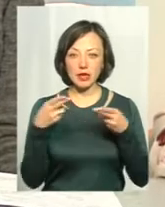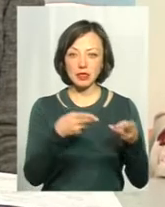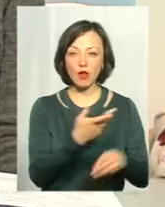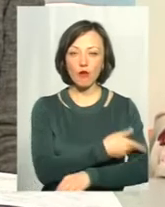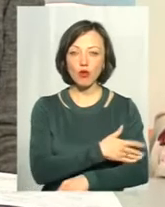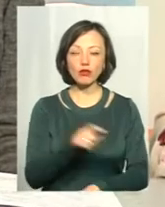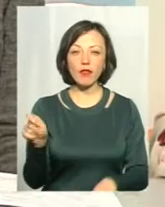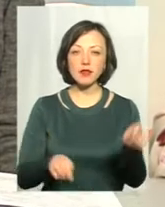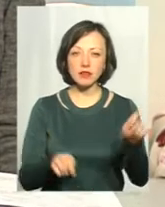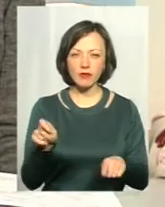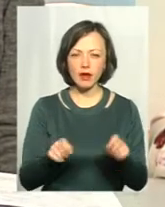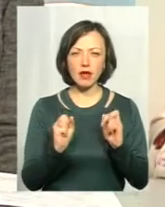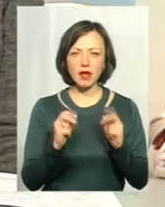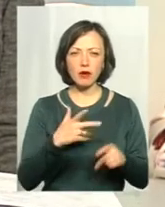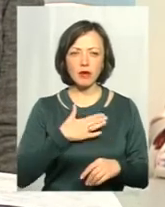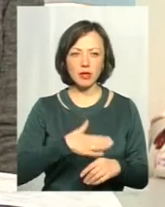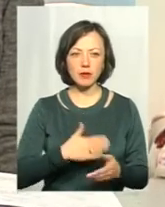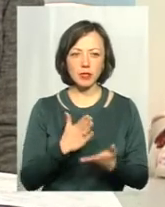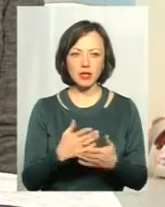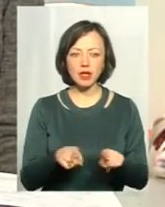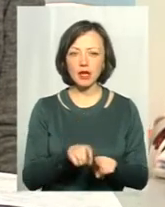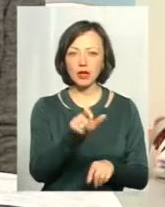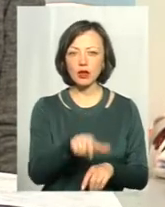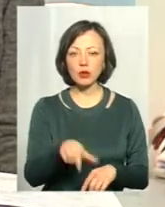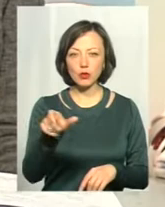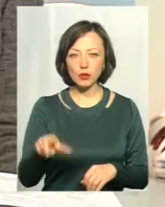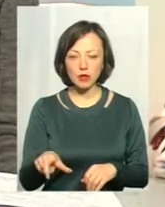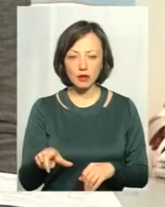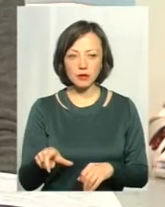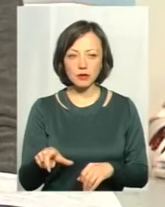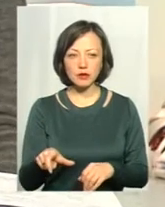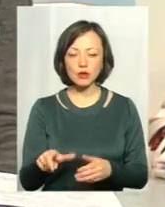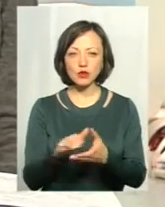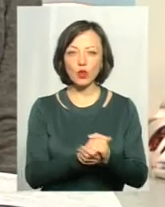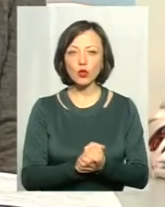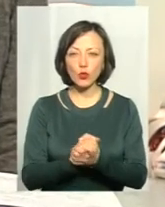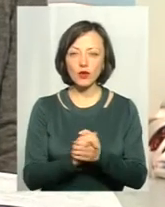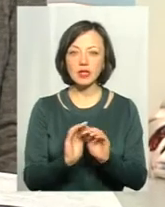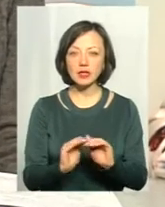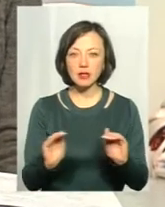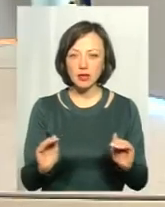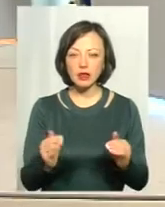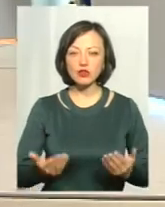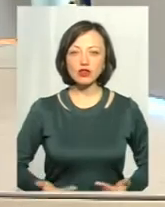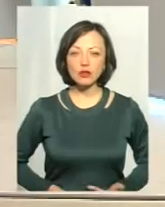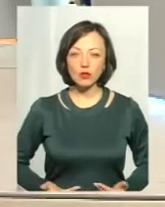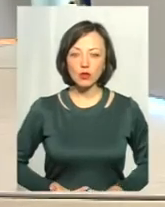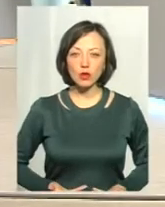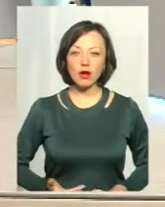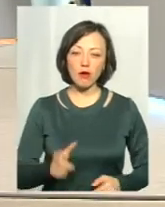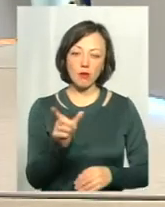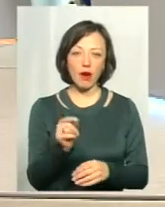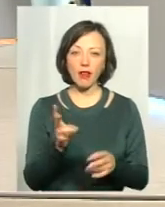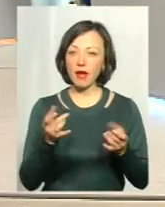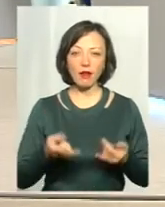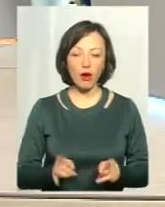на фестиваль, ви знаєте, як приємно, є такі люди, які згуртовують своїх дітей, які діти живуть в парах. Вони не